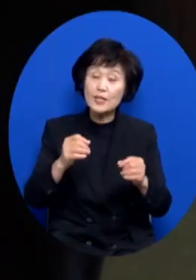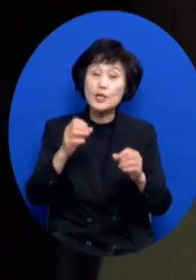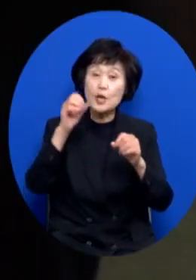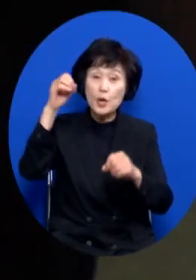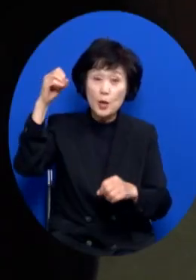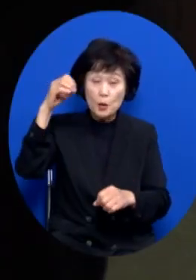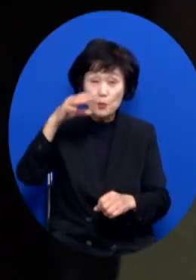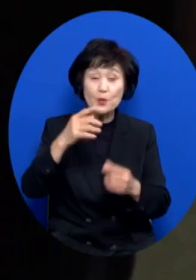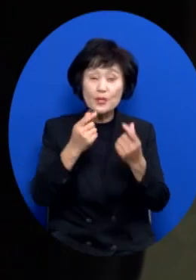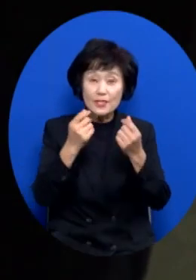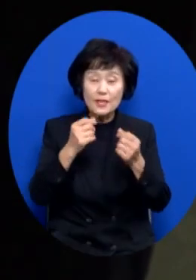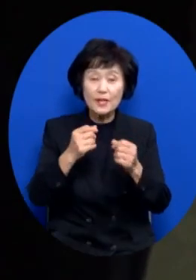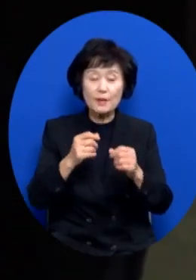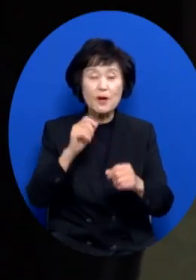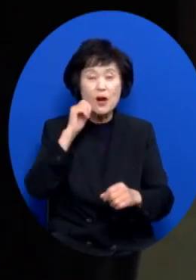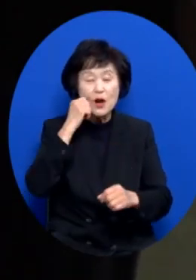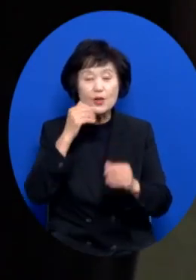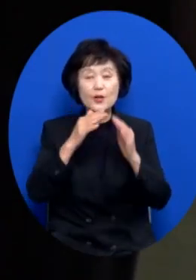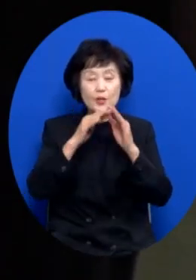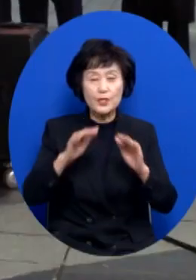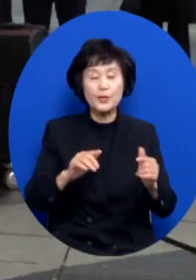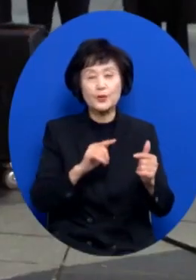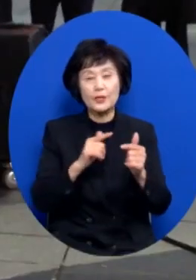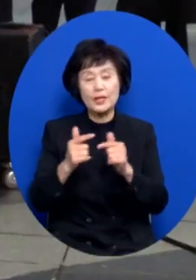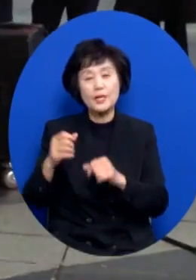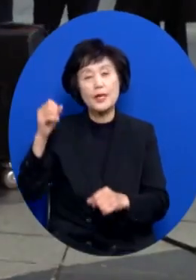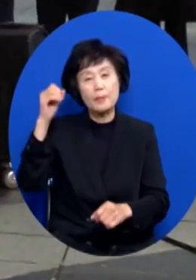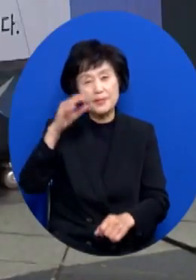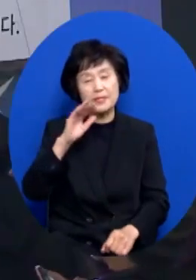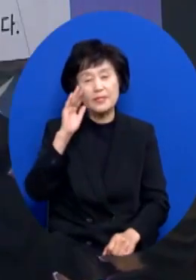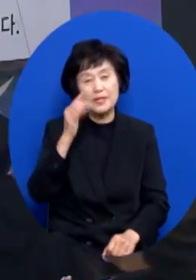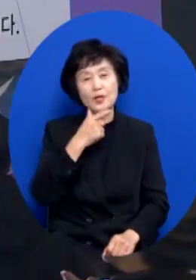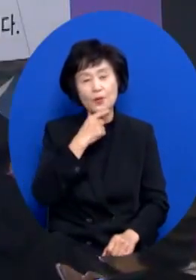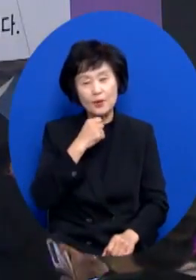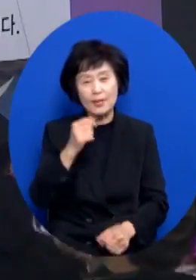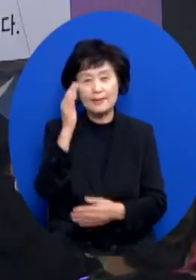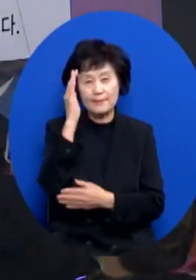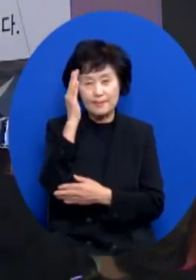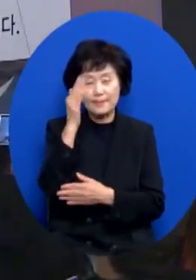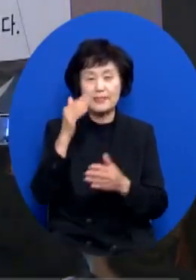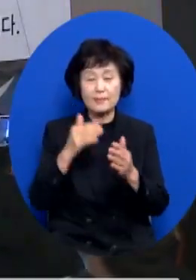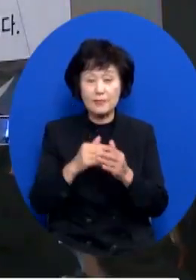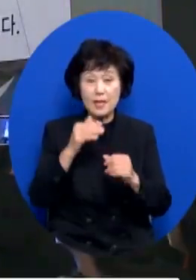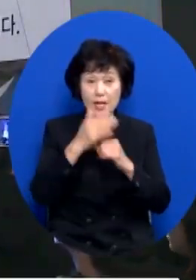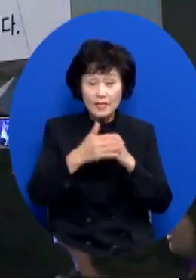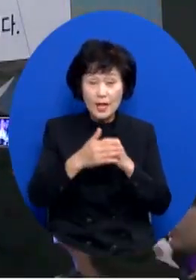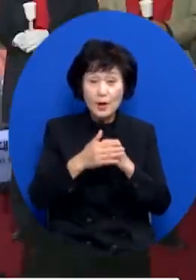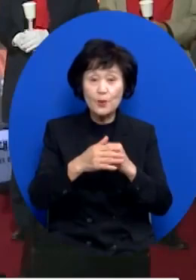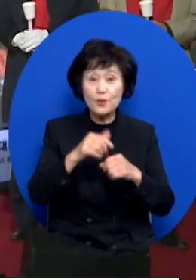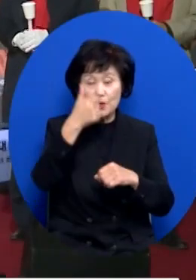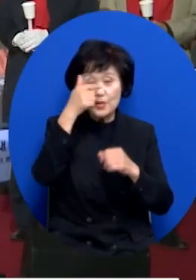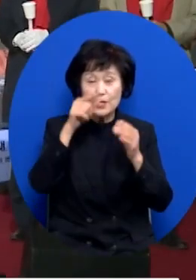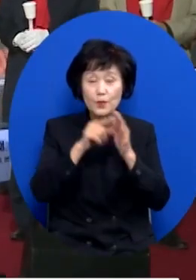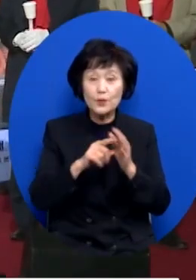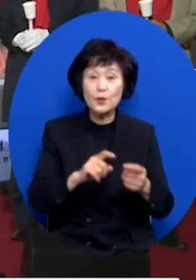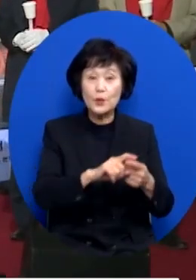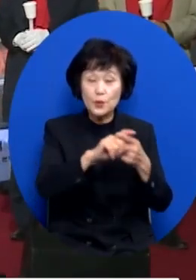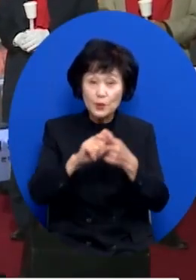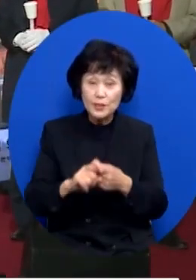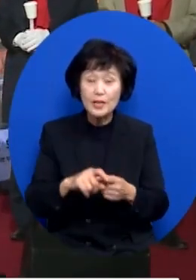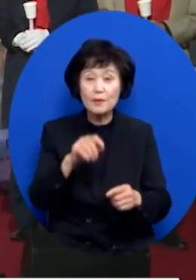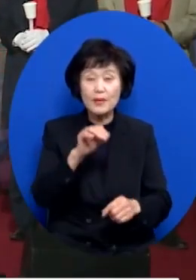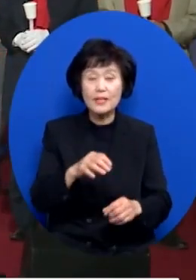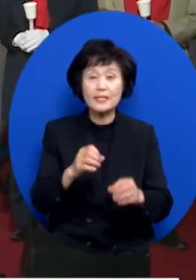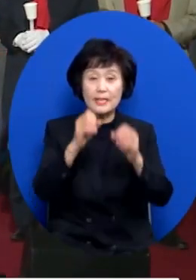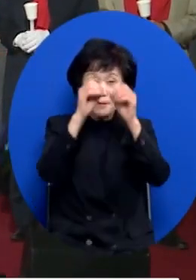소외된 이웃에게 희망의 빛이 되길 바란다고 전했습니다. 대구 기독교 총연합회는 대구 시민과 함께하는